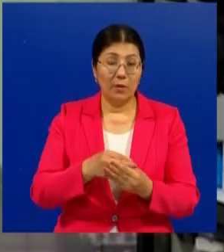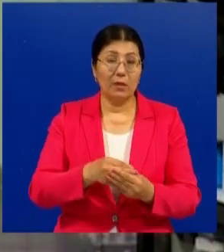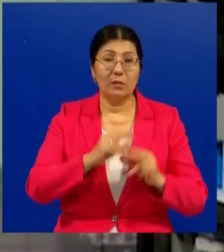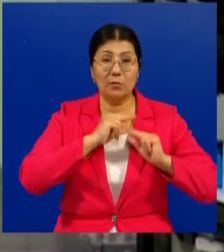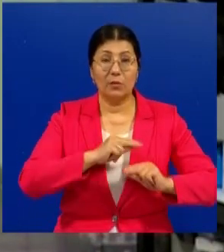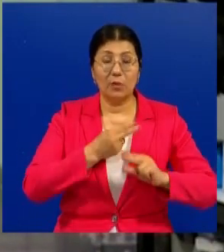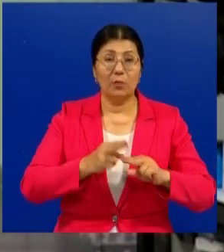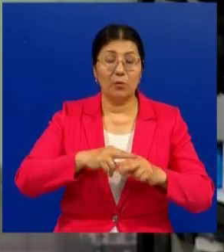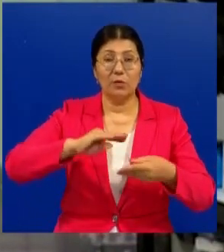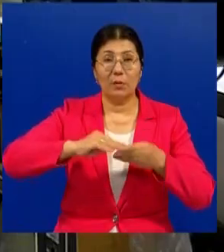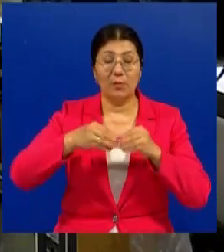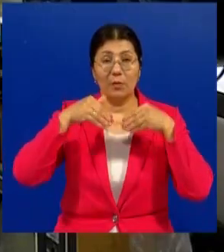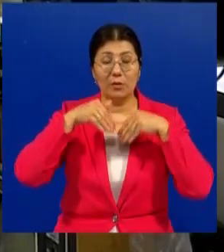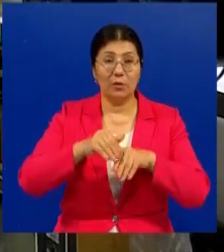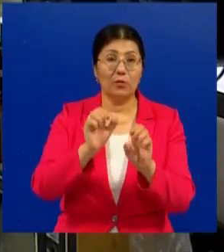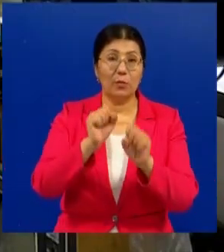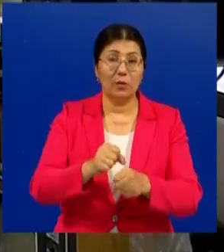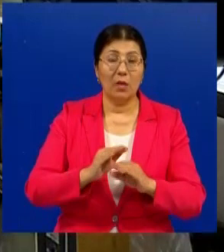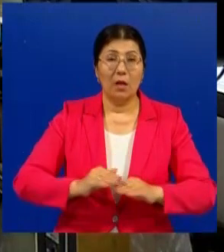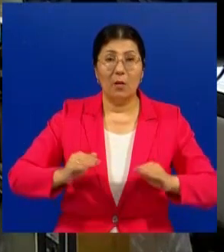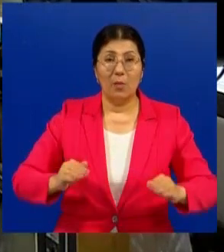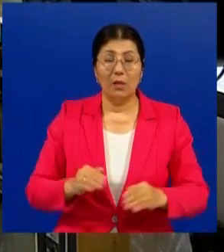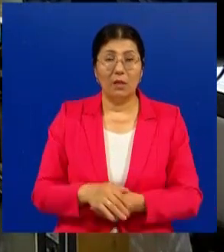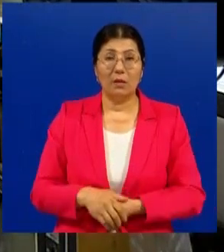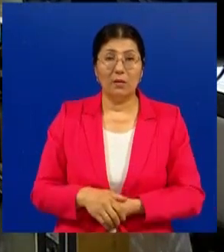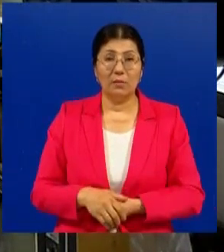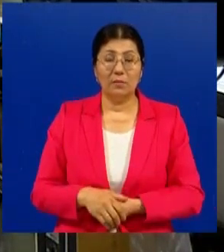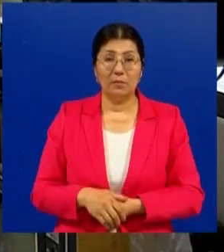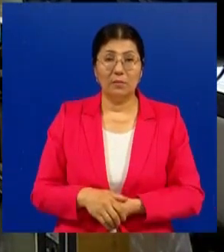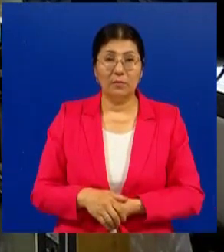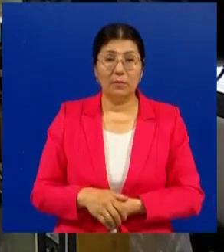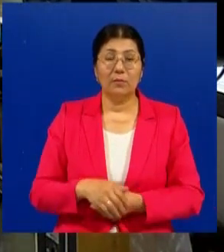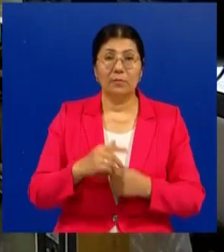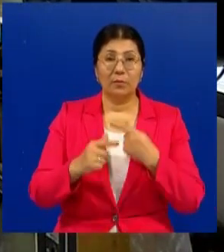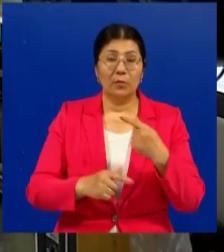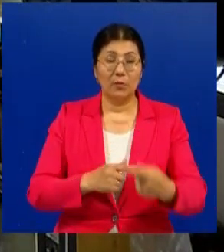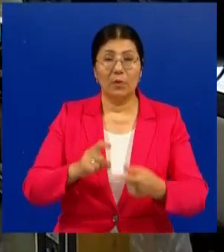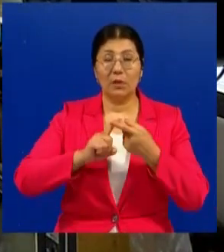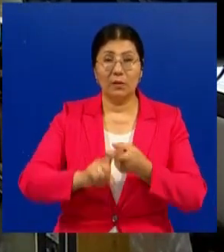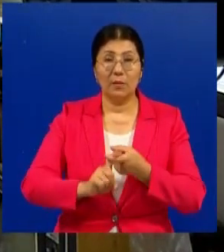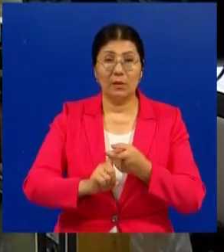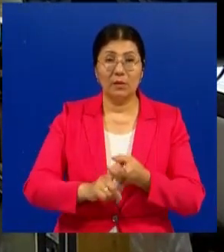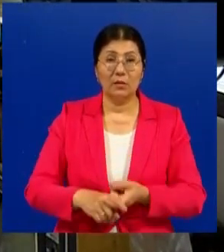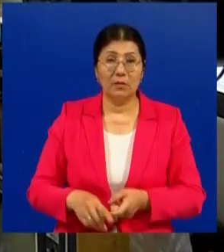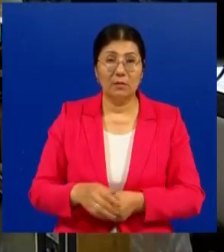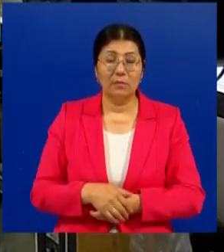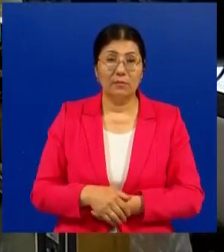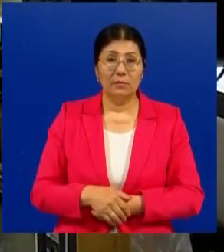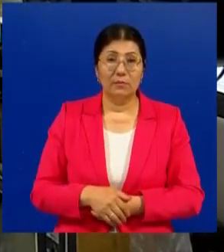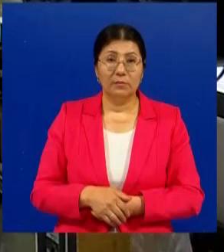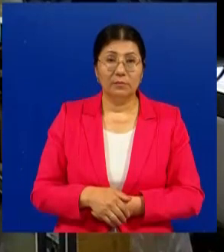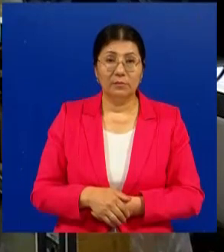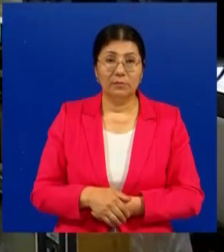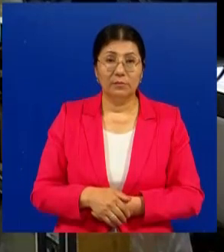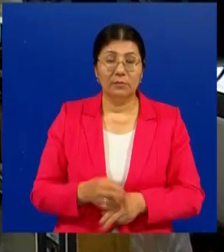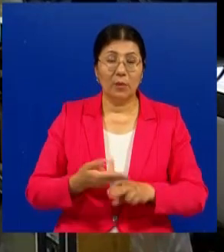осы мәселелерді шеше аламыз. Балалардың арасында балалардың енді ұрпақтар сабақтастығы деп айтамыз, но сол